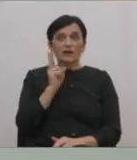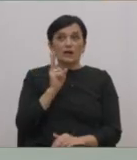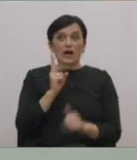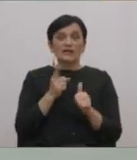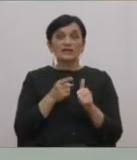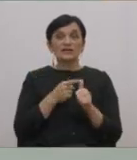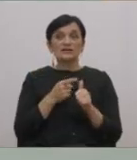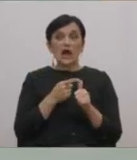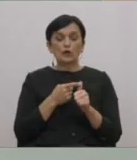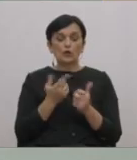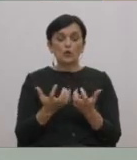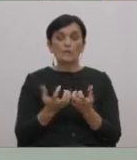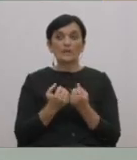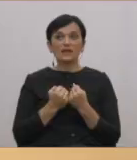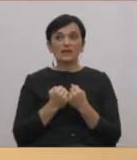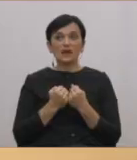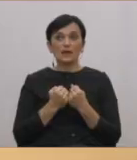კანდიდატის სტატუსის მიღება